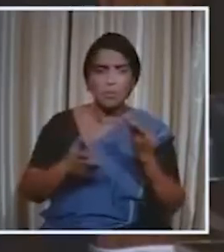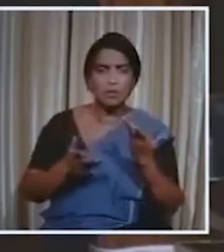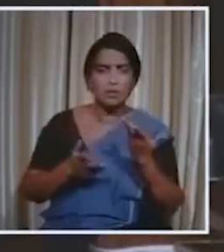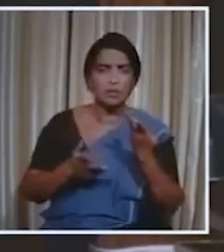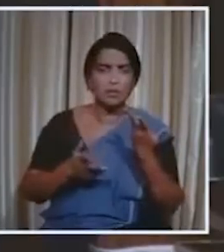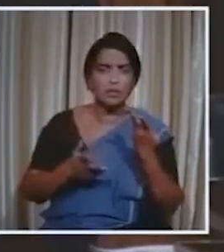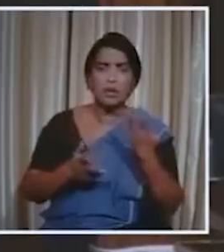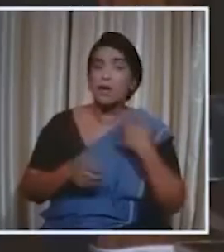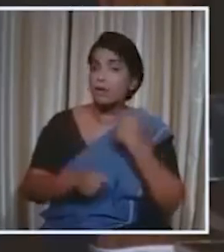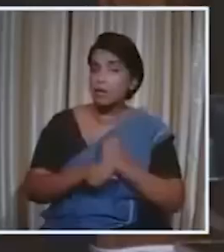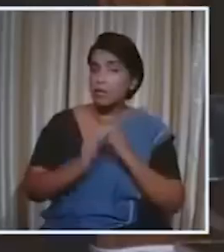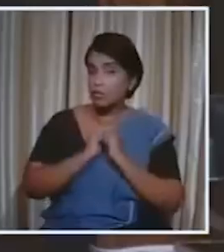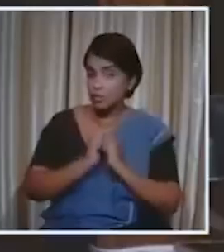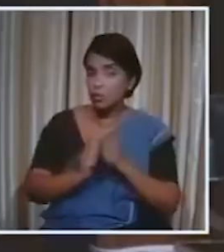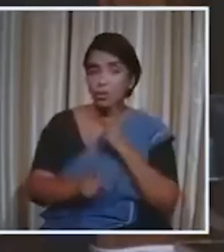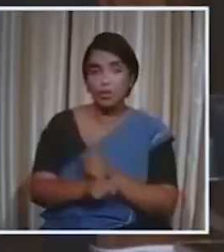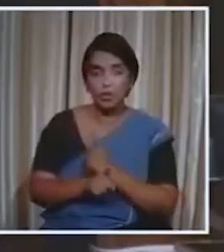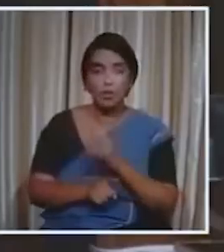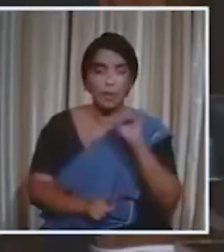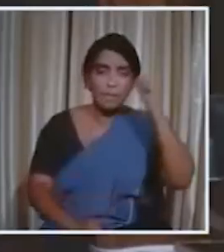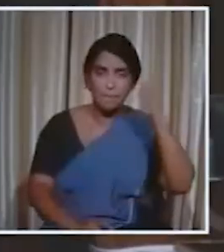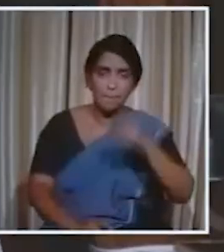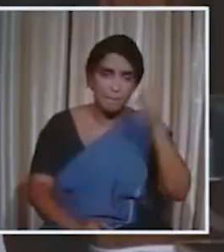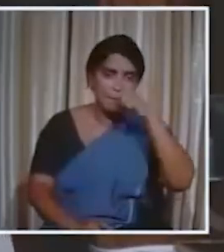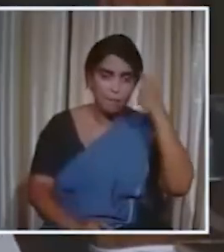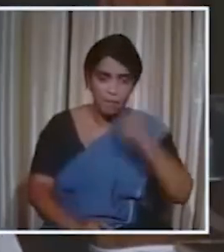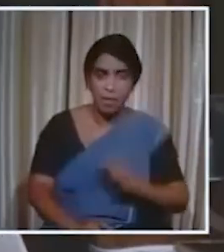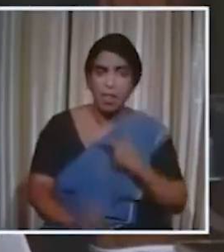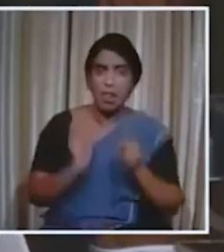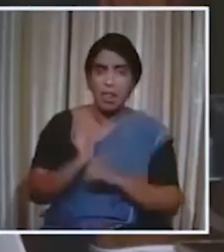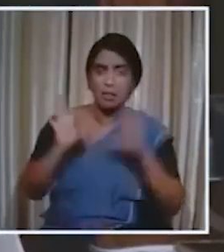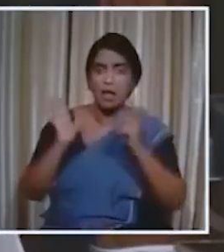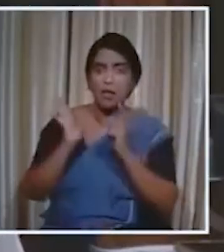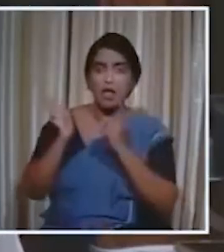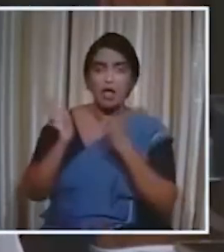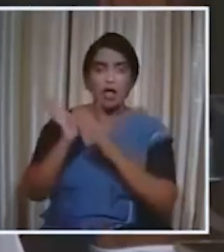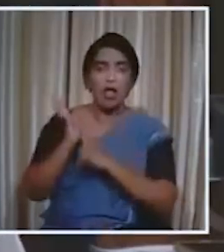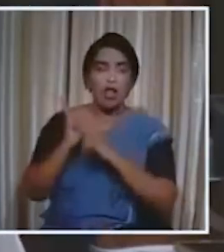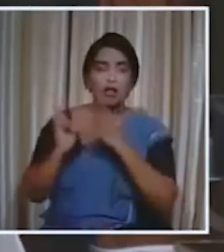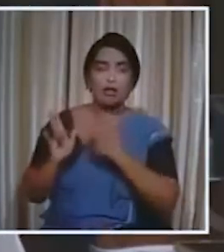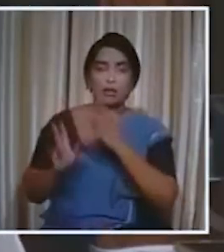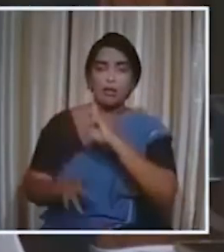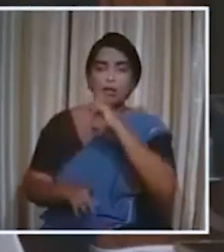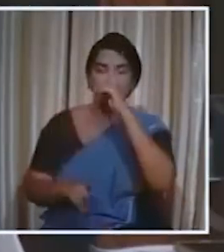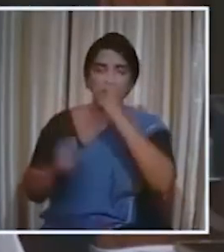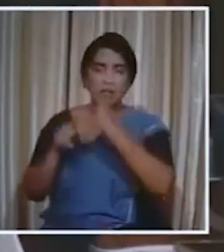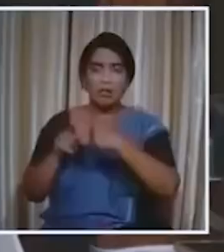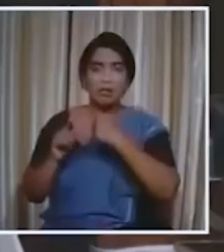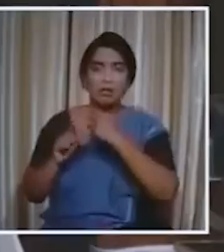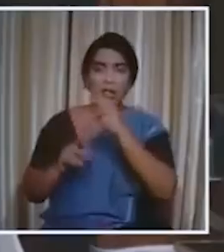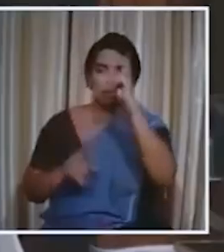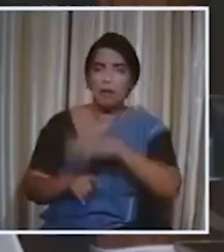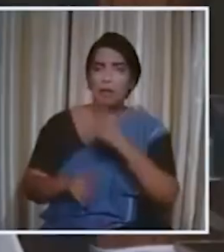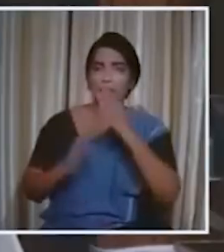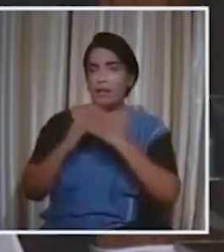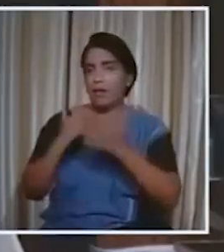සාමාන්‍යයෙන් රජයේ රැකියාව කරන ගුරුවරයෙක්ට රුපියල් 50000 පඩියන මිනිස්සෙක් ලක්ෂ 10ක ලෝන් එකක් ගන්න දැන් රුපියල් 30000යි පඩි ඒ මිනිස්සයා ගෙදරක් හදන එක හීනයක් කියලා